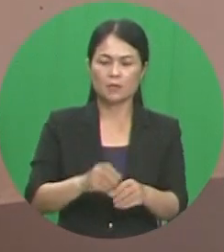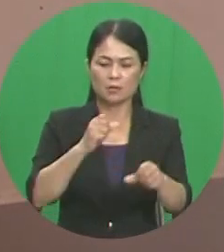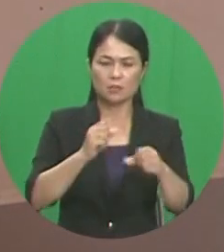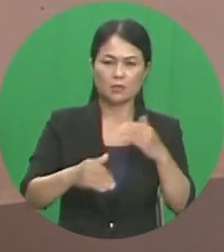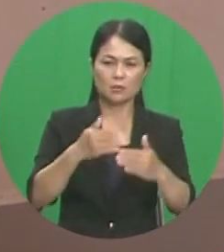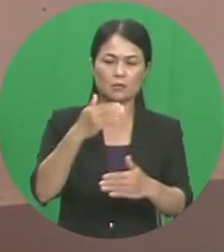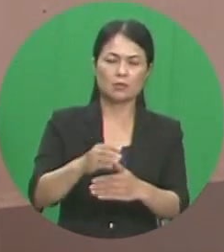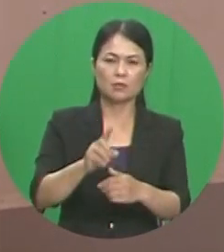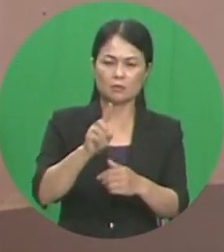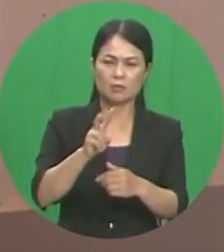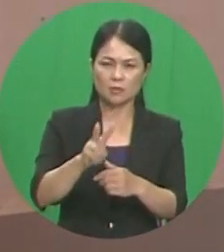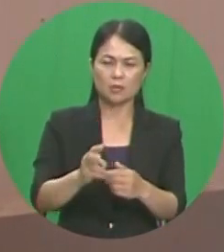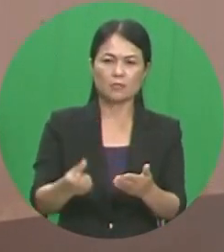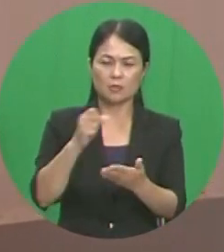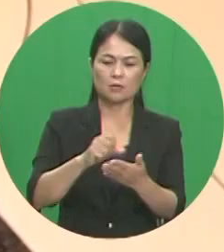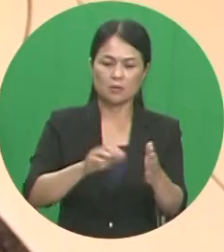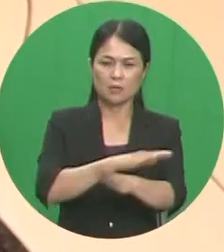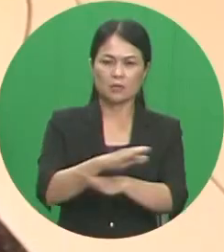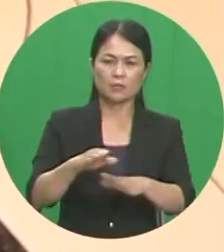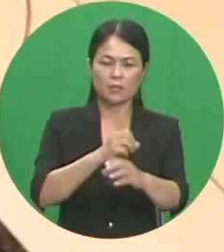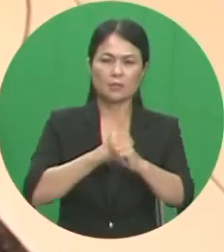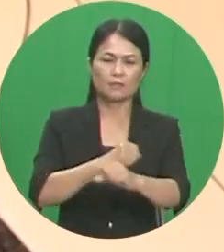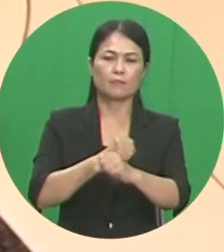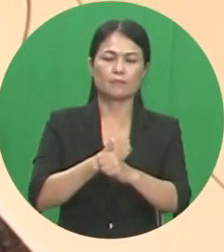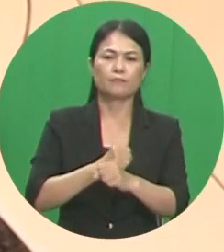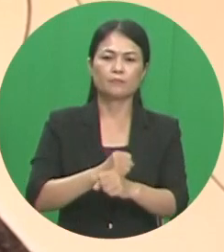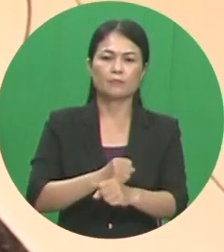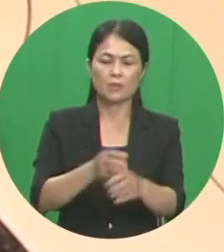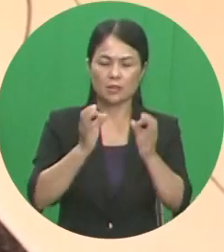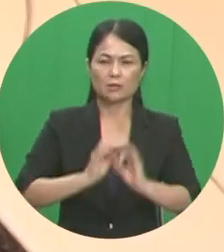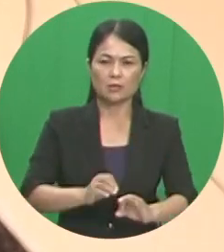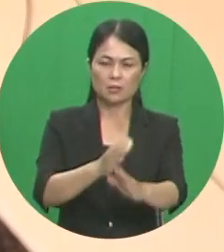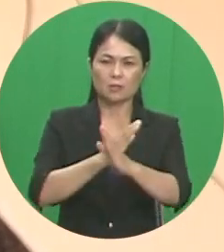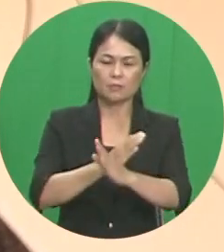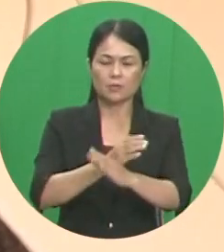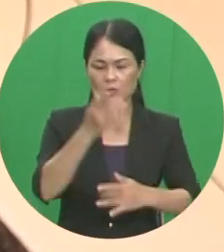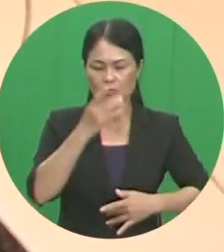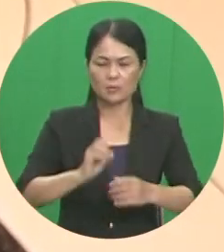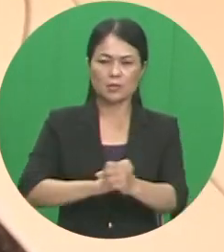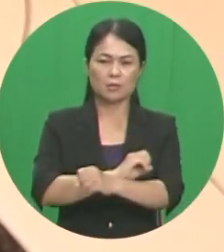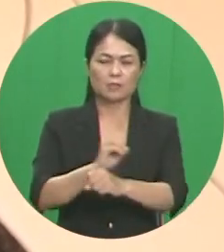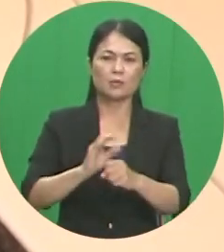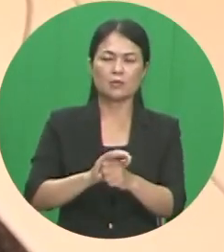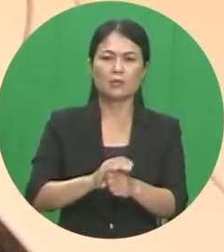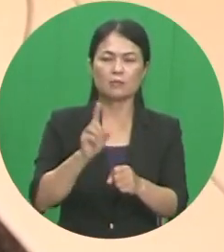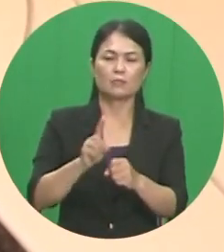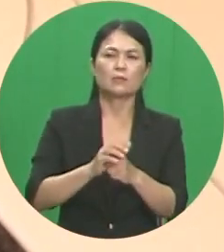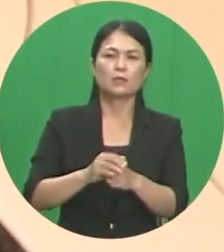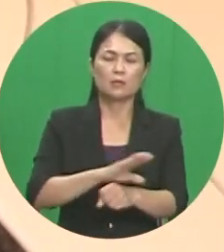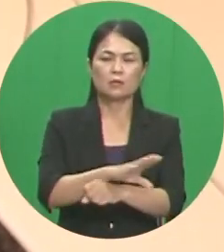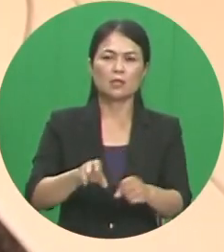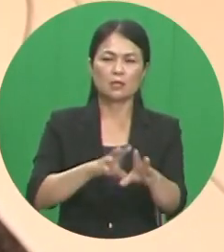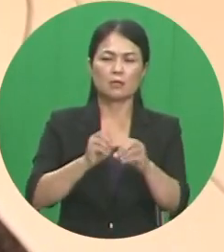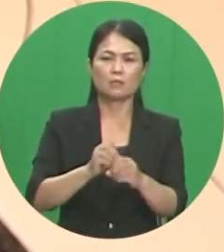បន្តចំនួន2លើកក្នុងការគ្រប់គ្រងការការពារនិងមានវិធានការទប់ស្កាត់ជំងឺ COVID-19 លើកទី1កម្ពុជាទ